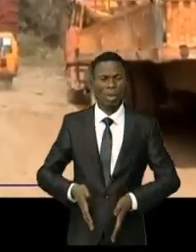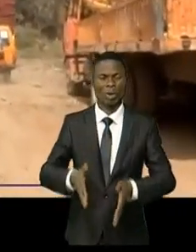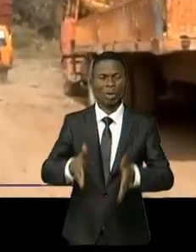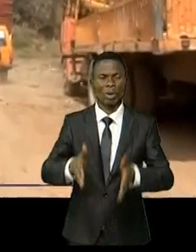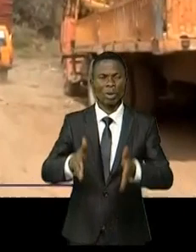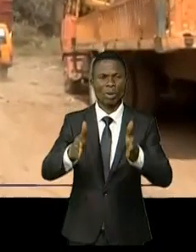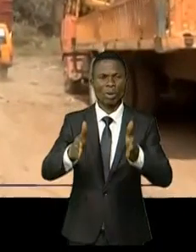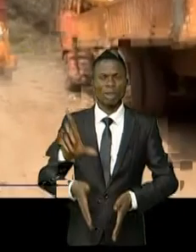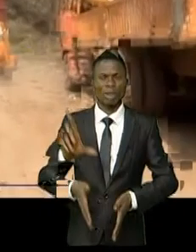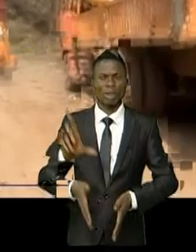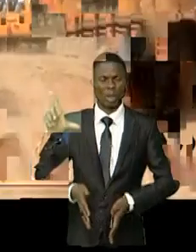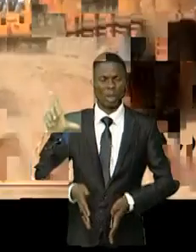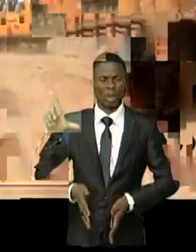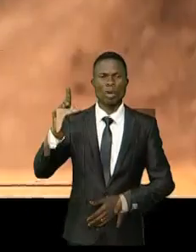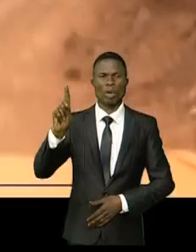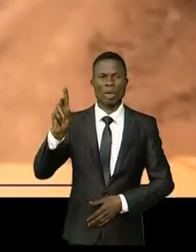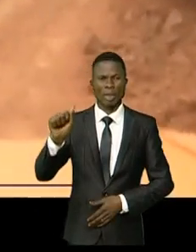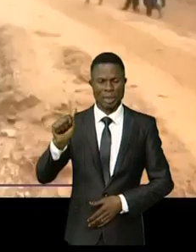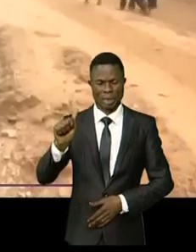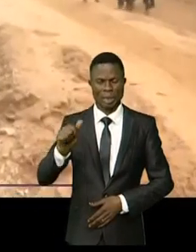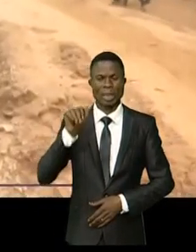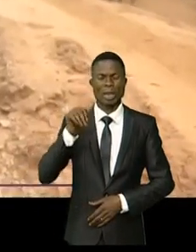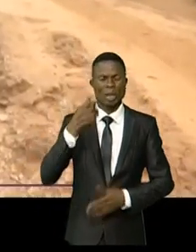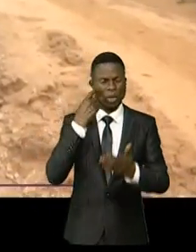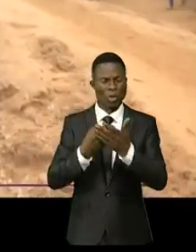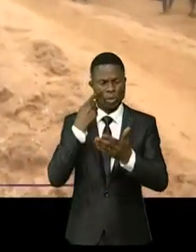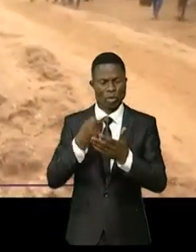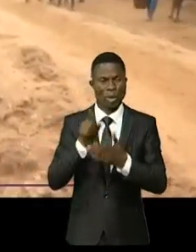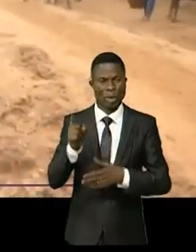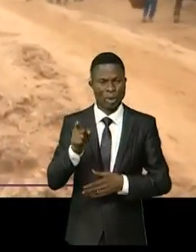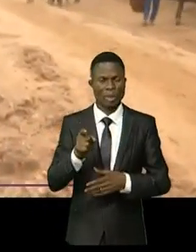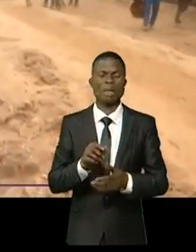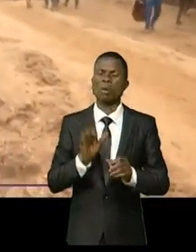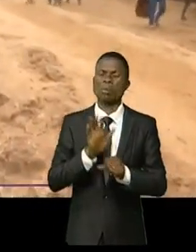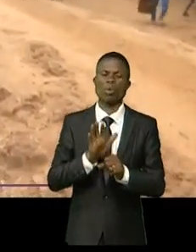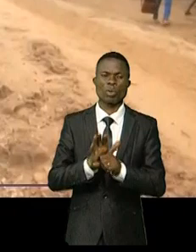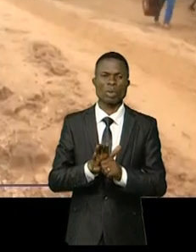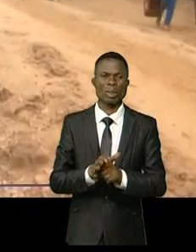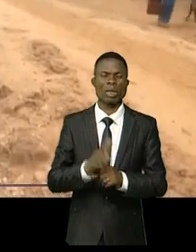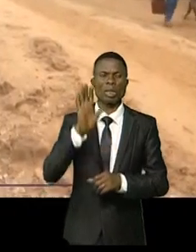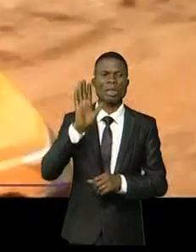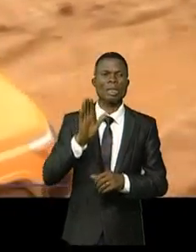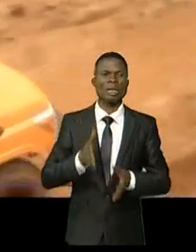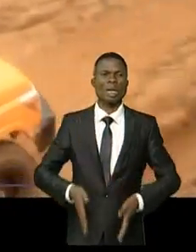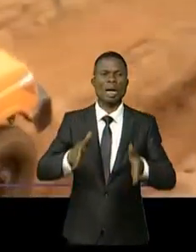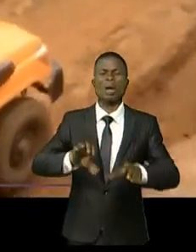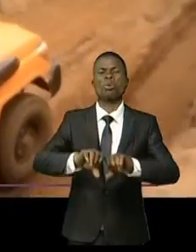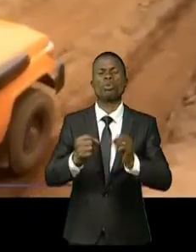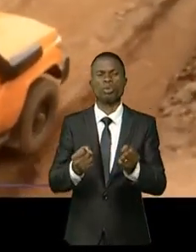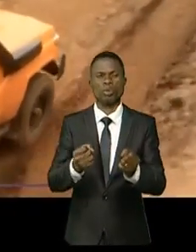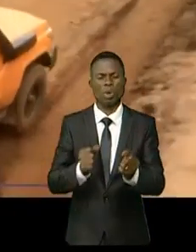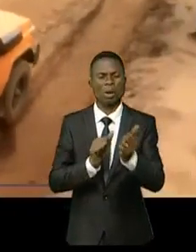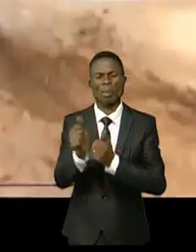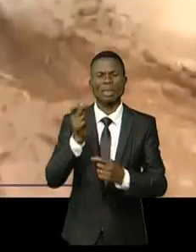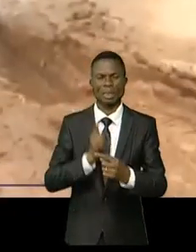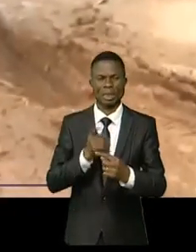Lou. Le directeur provincial de l'office des routes a constaté plus de 5 bourbiers qui perturbent la circulation.